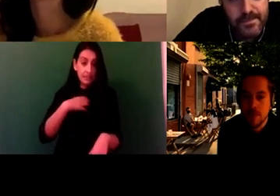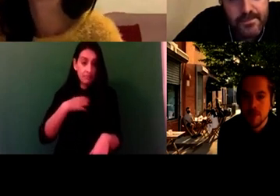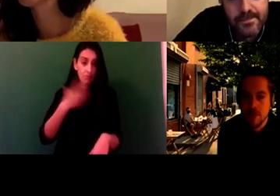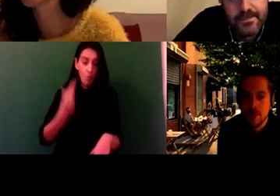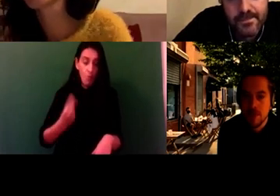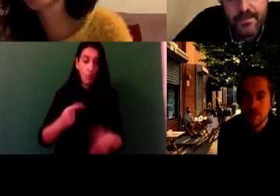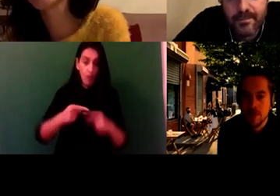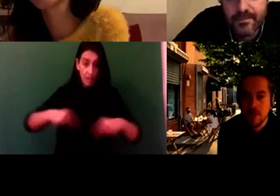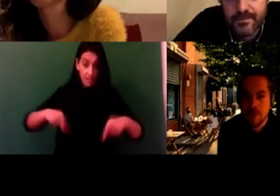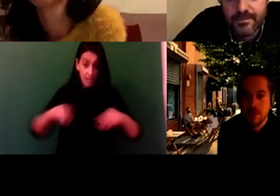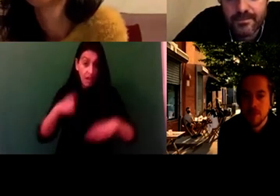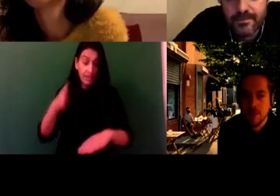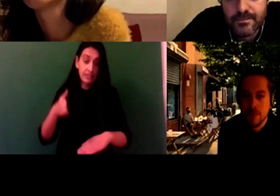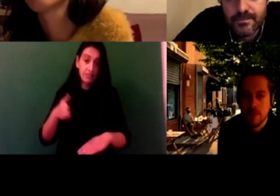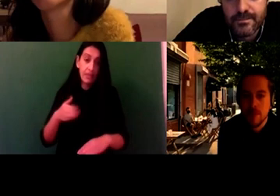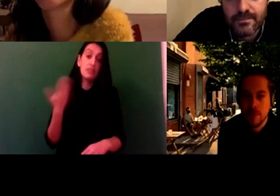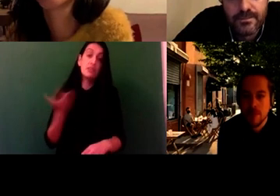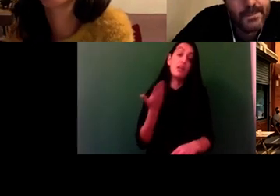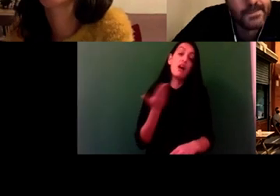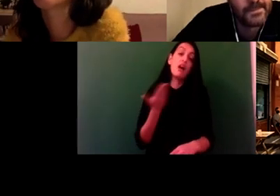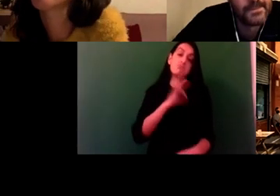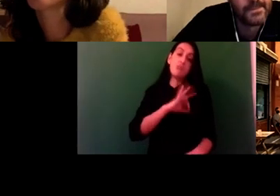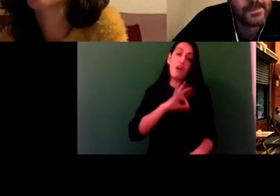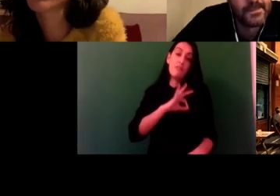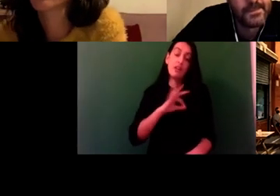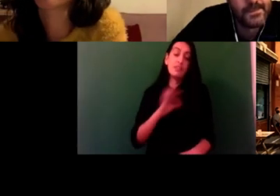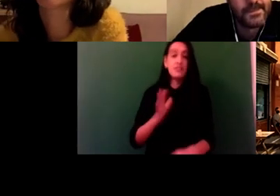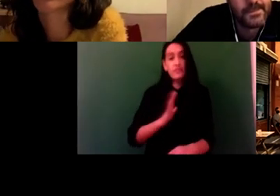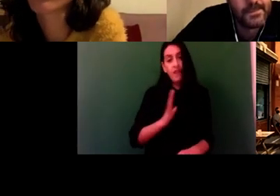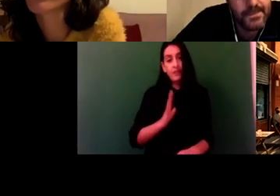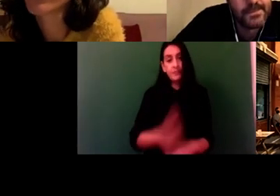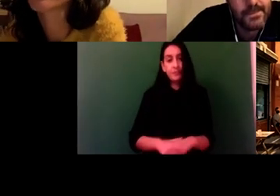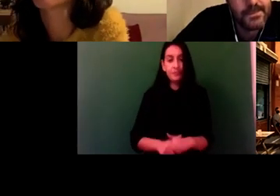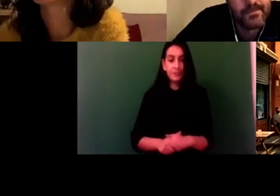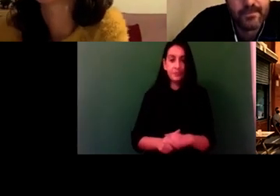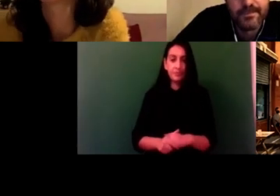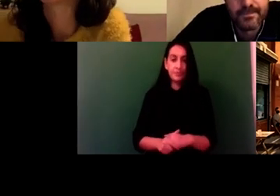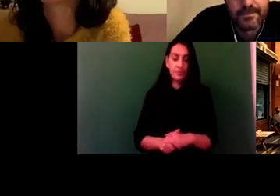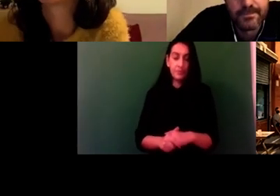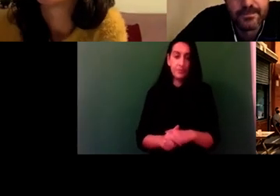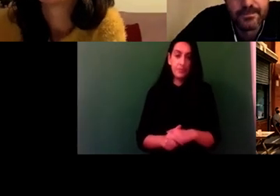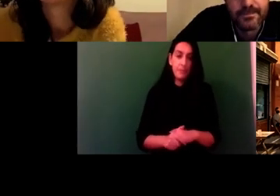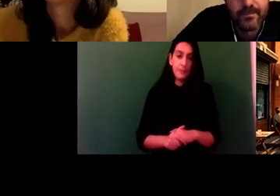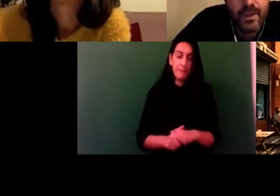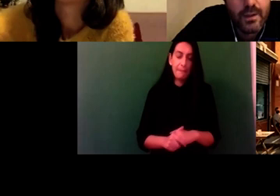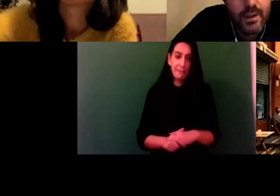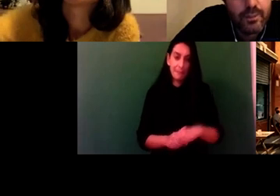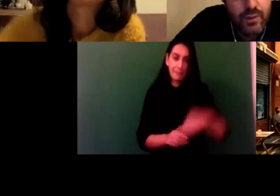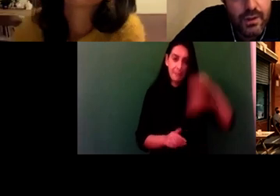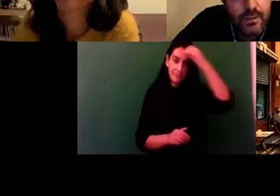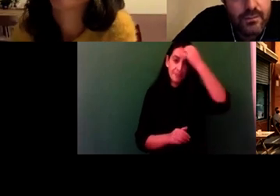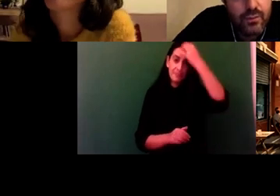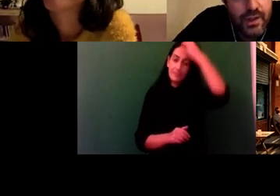Gerçekten birlikte yapma, o bilgiyi daha şeffaf hale getirmeyi bir katman daha kuvvetlendiriyormuş gibi geliyor